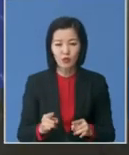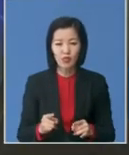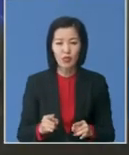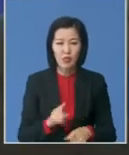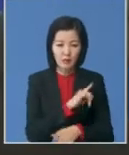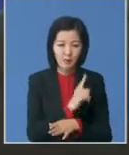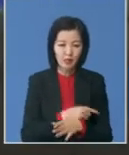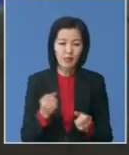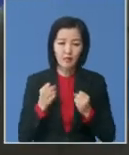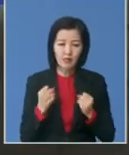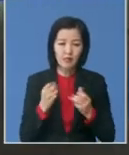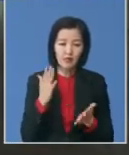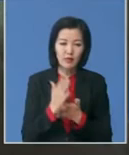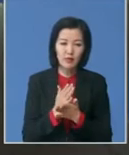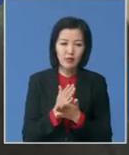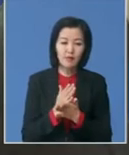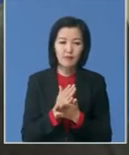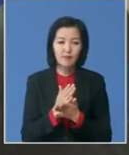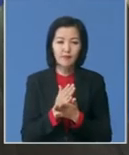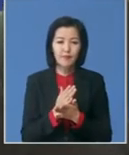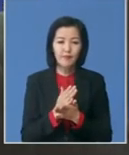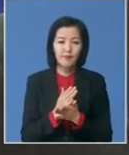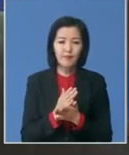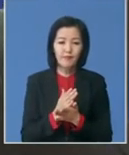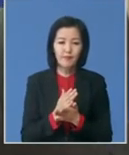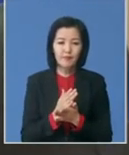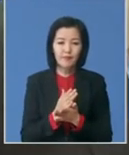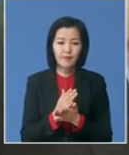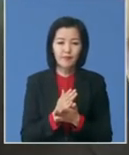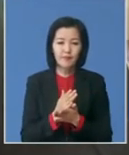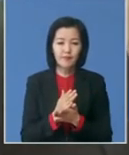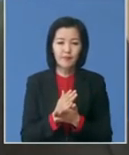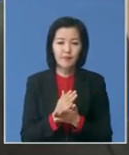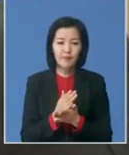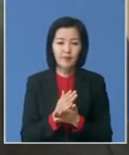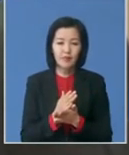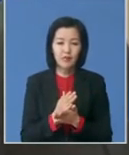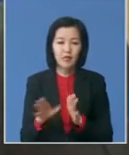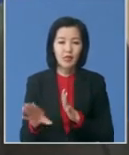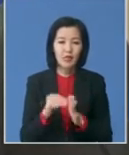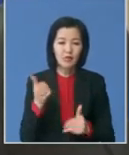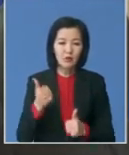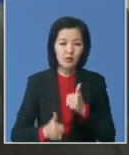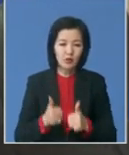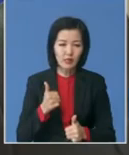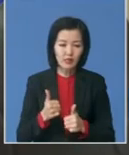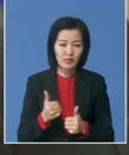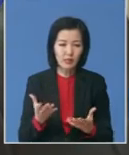және 2005-тегілердің жақсы балалары да бар. 2004-ті озып атқан балалар да бар. Соған орай мына іріктеу жарысы және